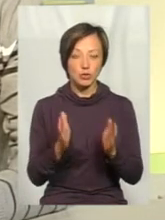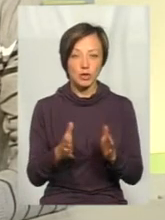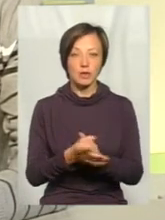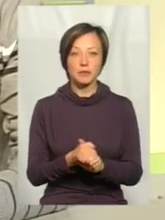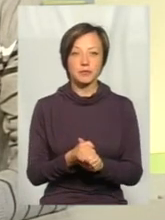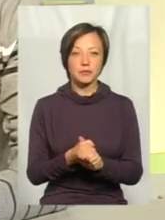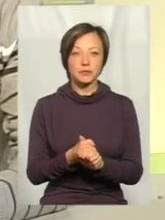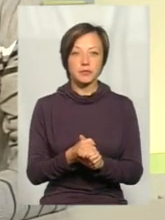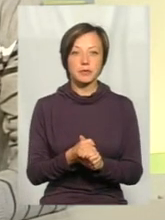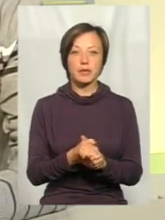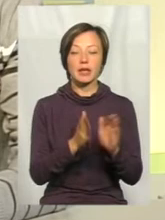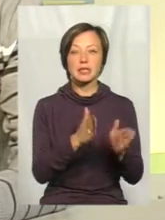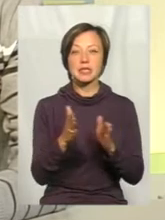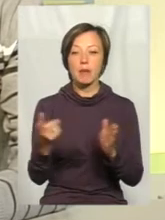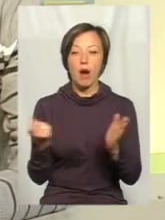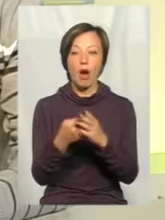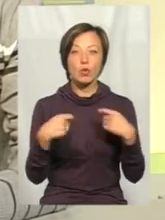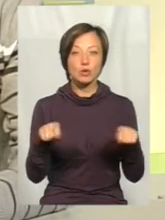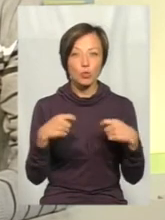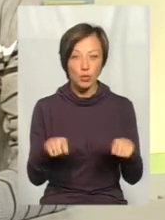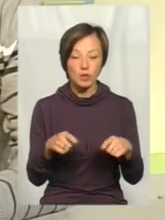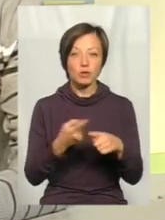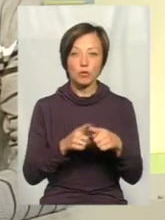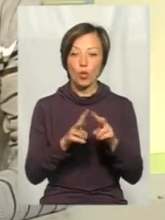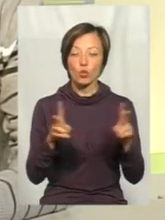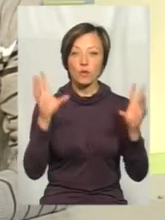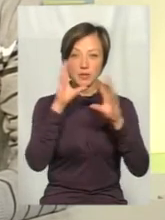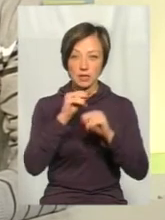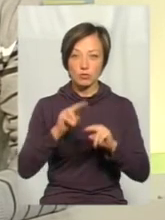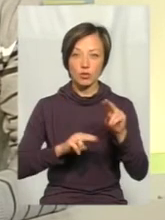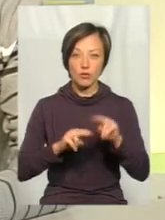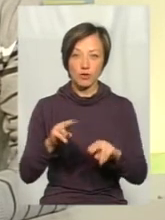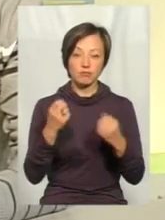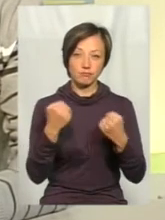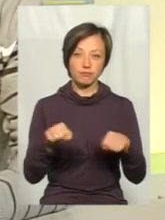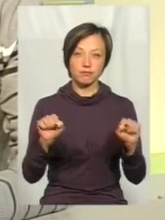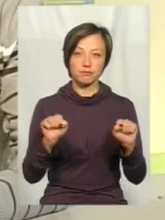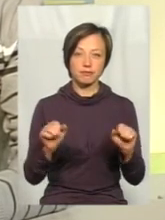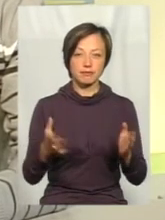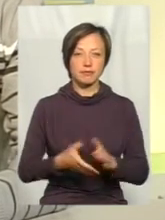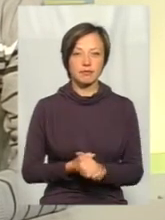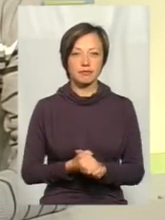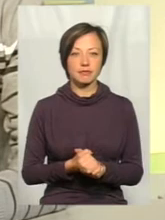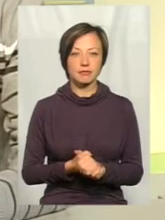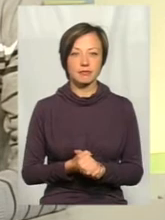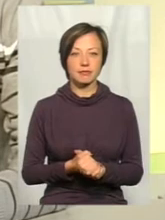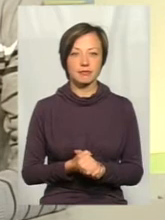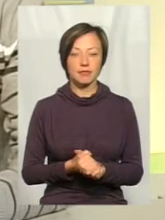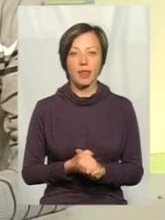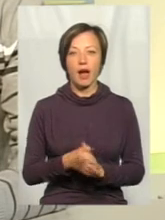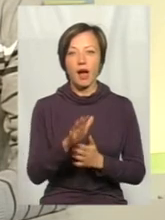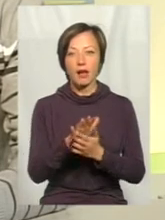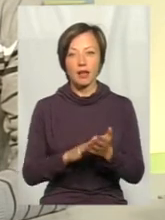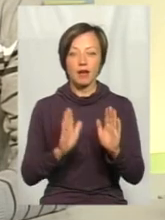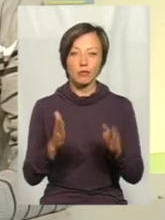Введена система аукціонів, тому той, хто встигне збудувати, той отримує там золоту серединку, а далі